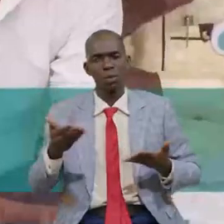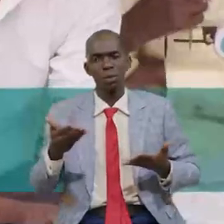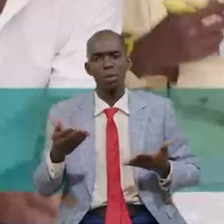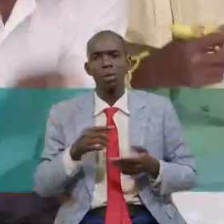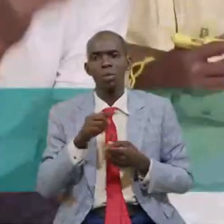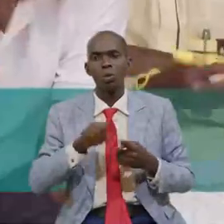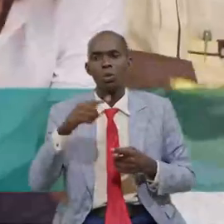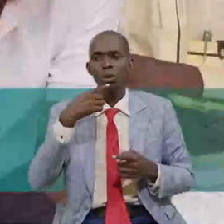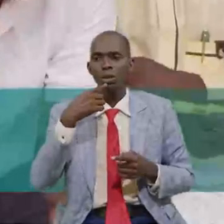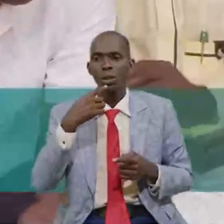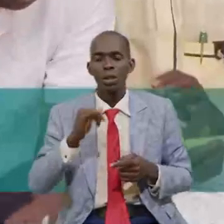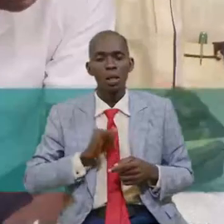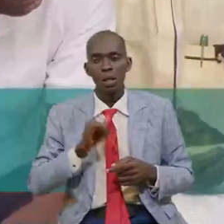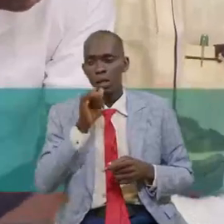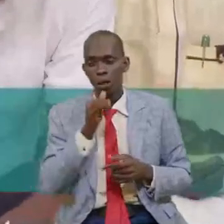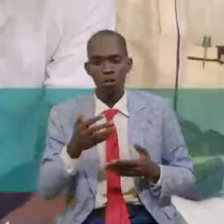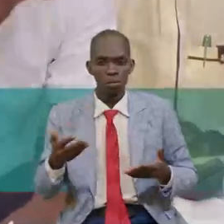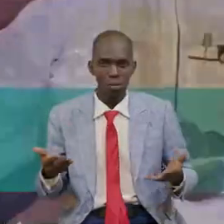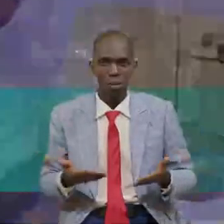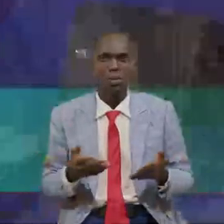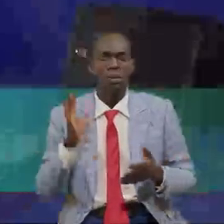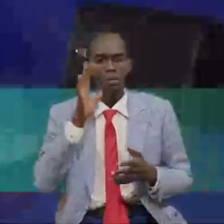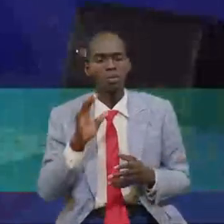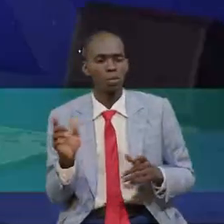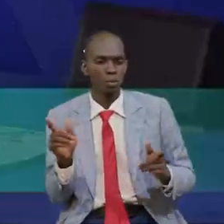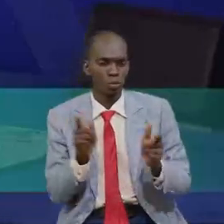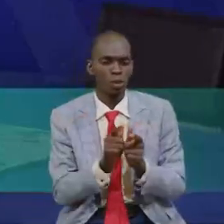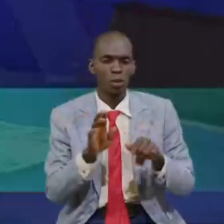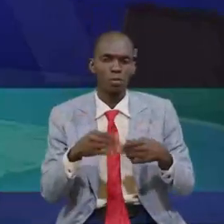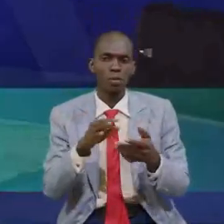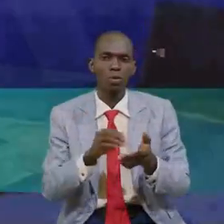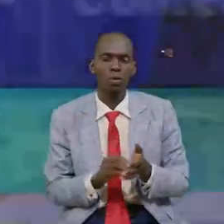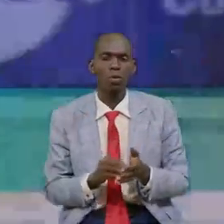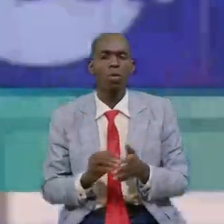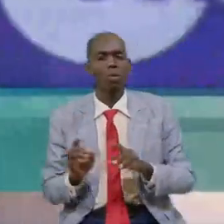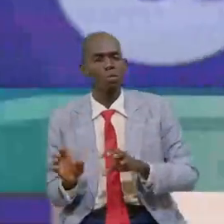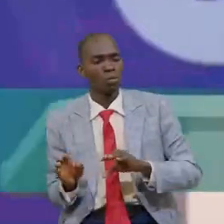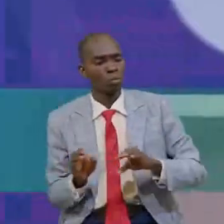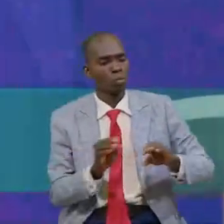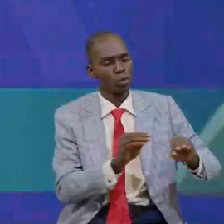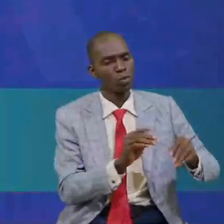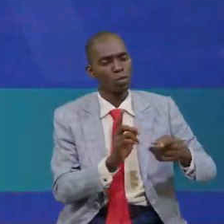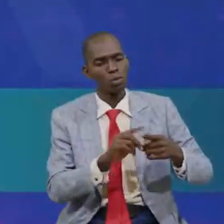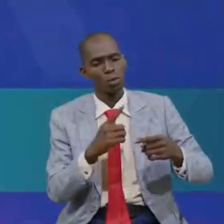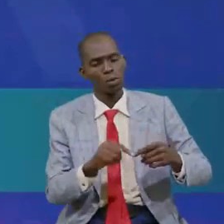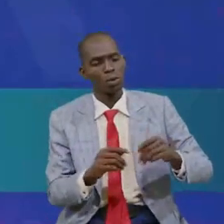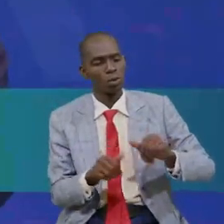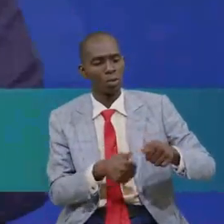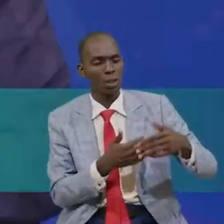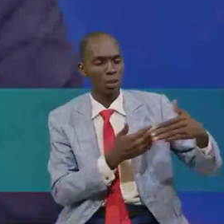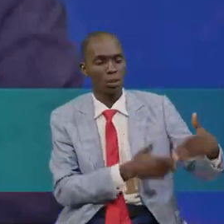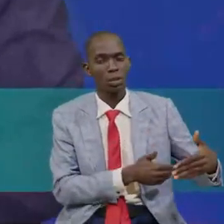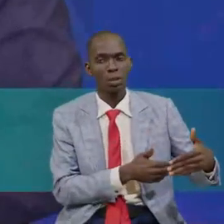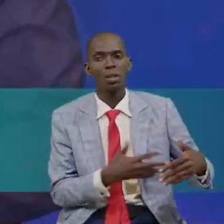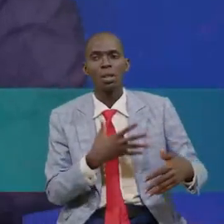tu dis je suis là, et je vais te donner pour toi. Et nous venons de l'autre côté aussi, de la chorale, de